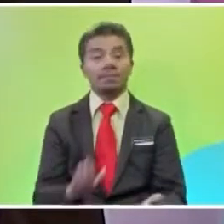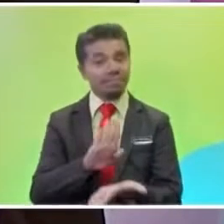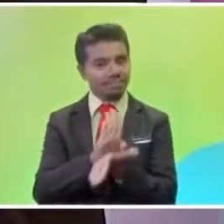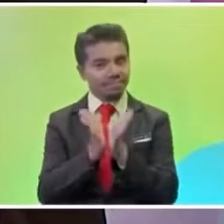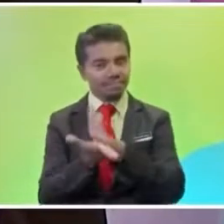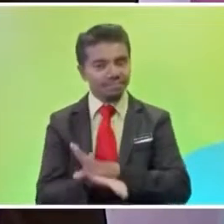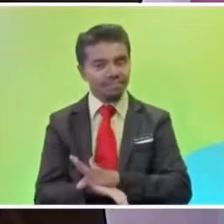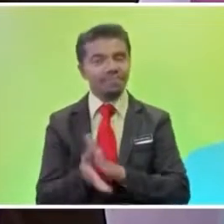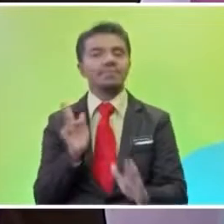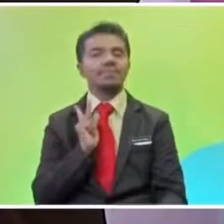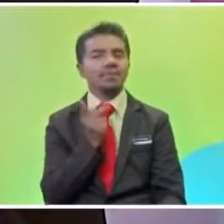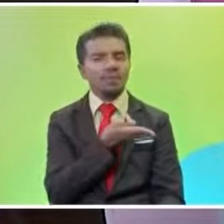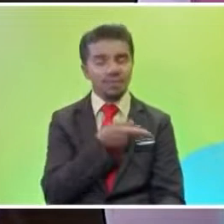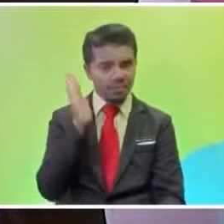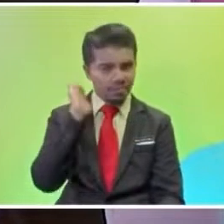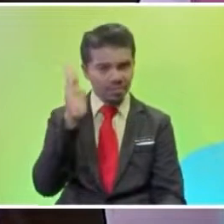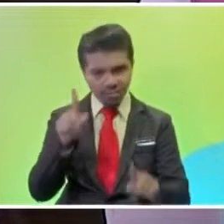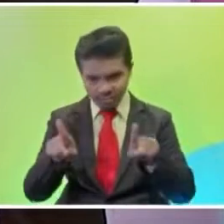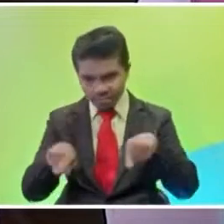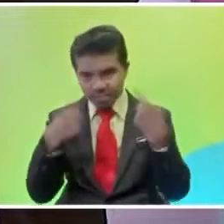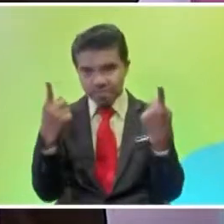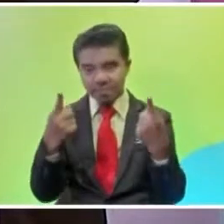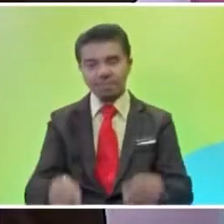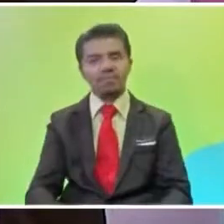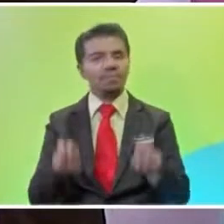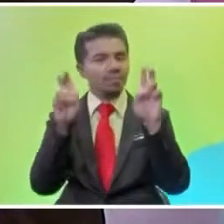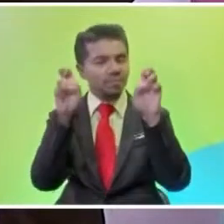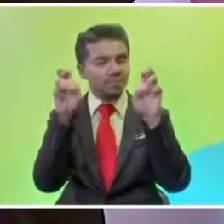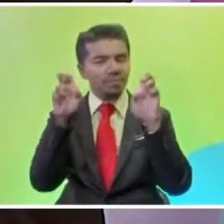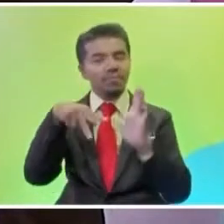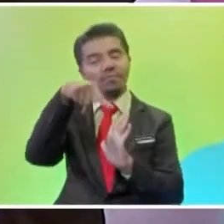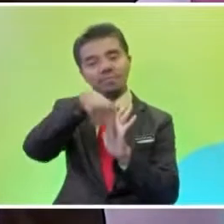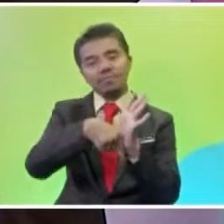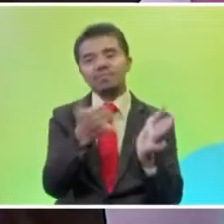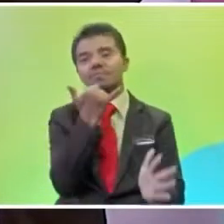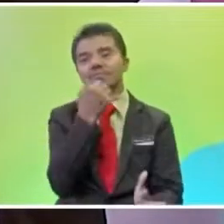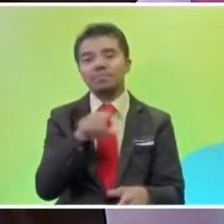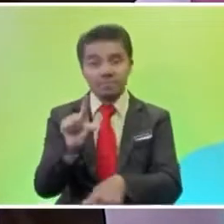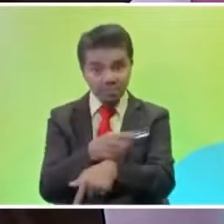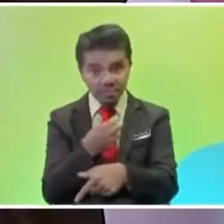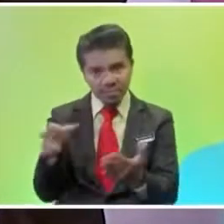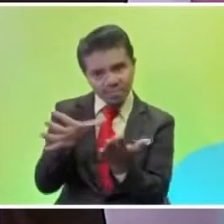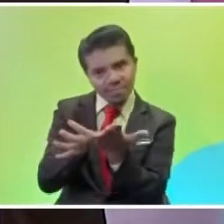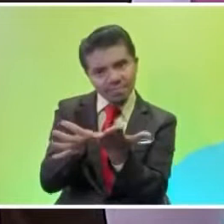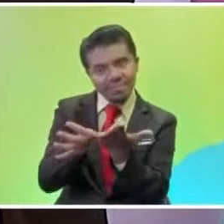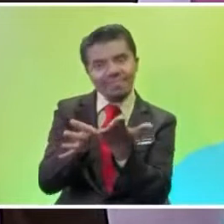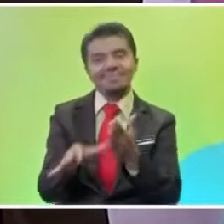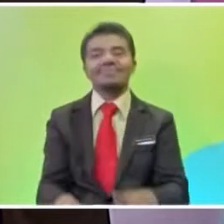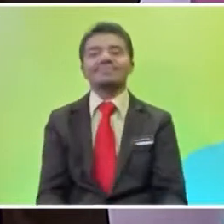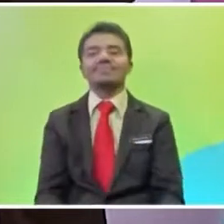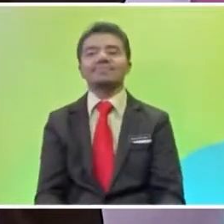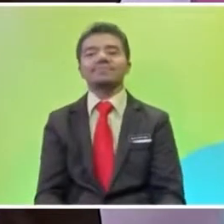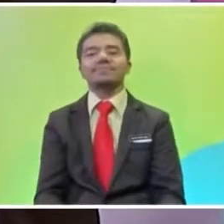kita tidak pergi terus kepada tajuk kita tadi penyalahgunaan dalam pendidikan kesehatan ini Oke kita lihat kepada